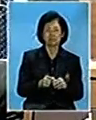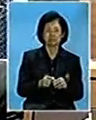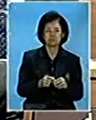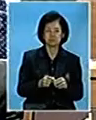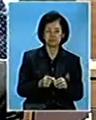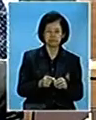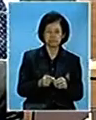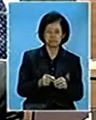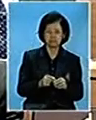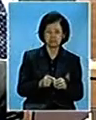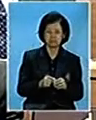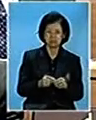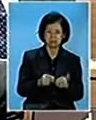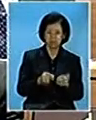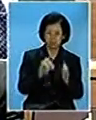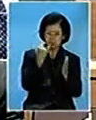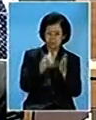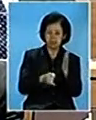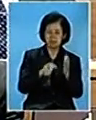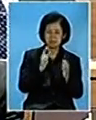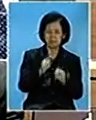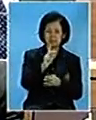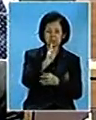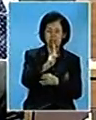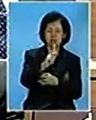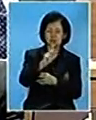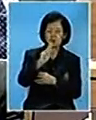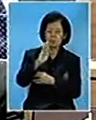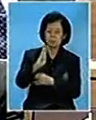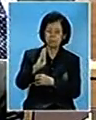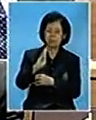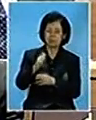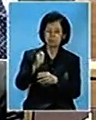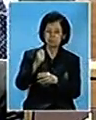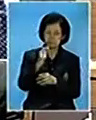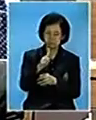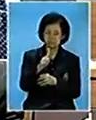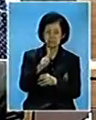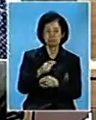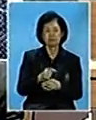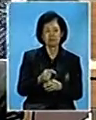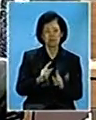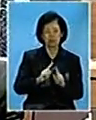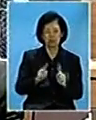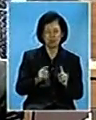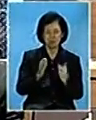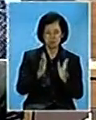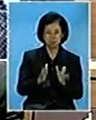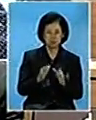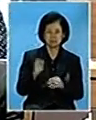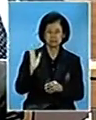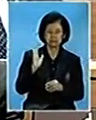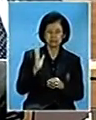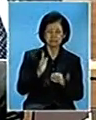กาสได้ใช้เลยครับความผิดเป็นกบฏแต่ปรากฏว่าบุคคลที่เคยถวายสัตย์ปฏิญ